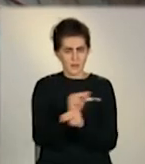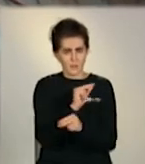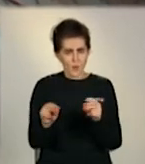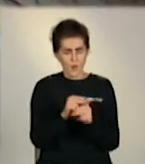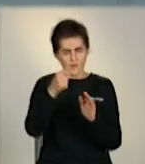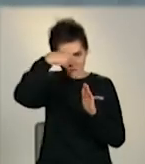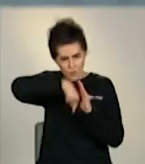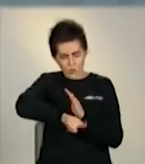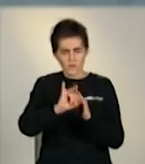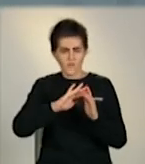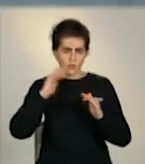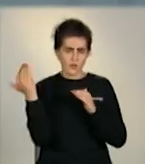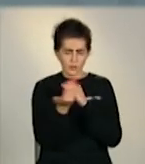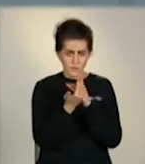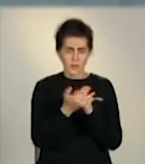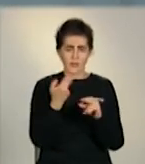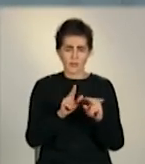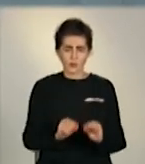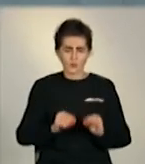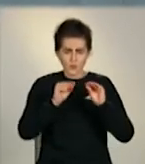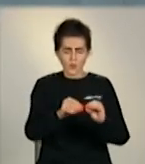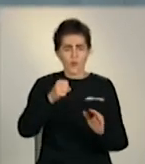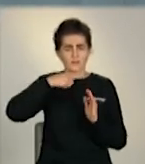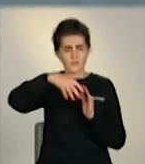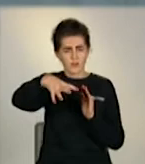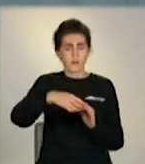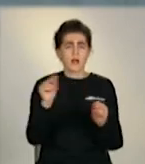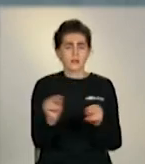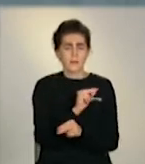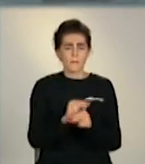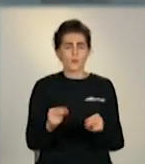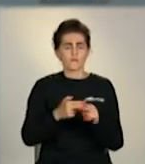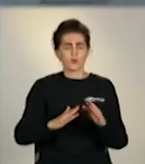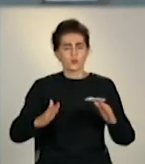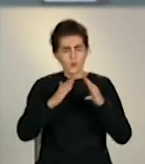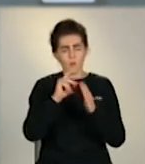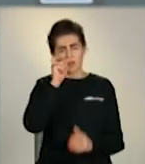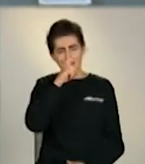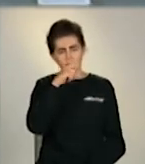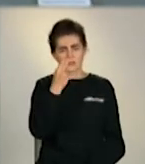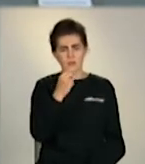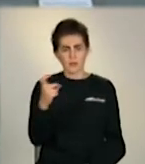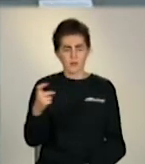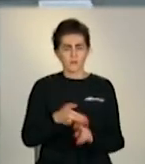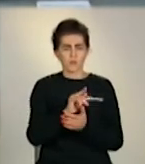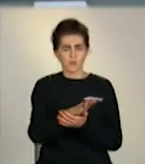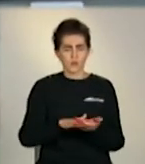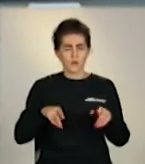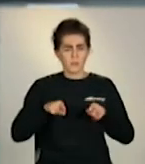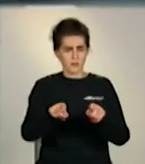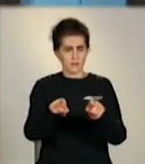кожух всередині та зовні. Крім того, встановили освітлення. Ремонти в доменному та кисневому цехах тривають